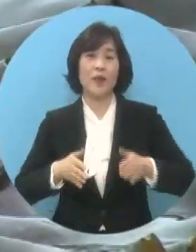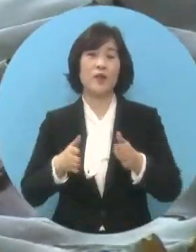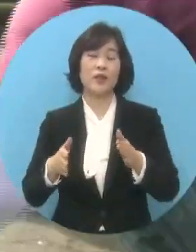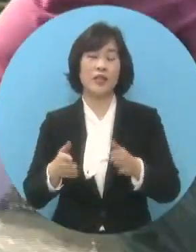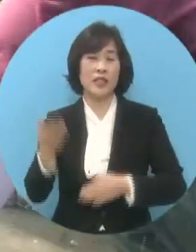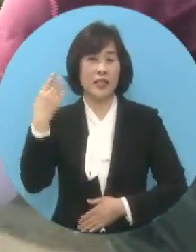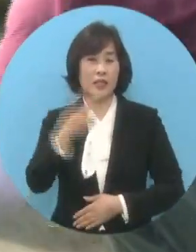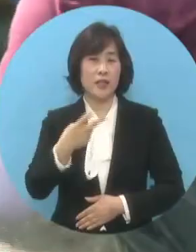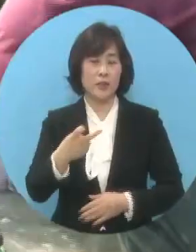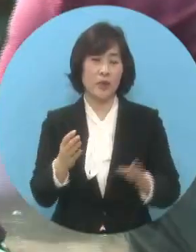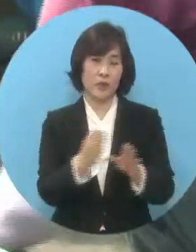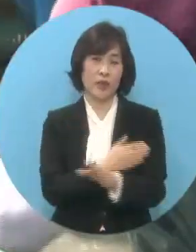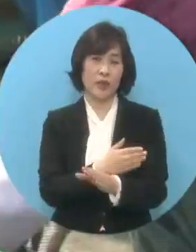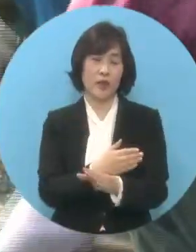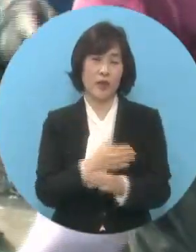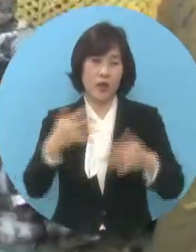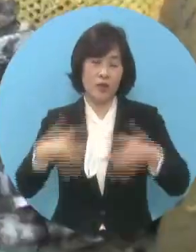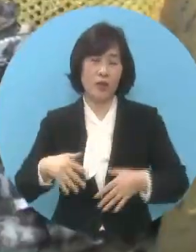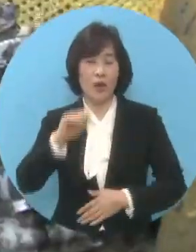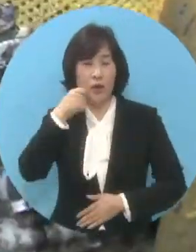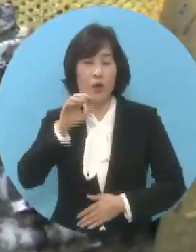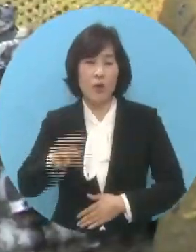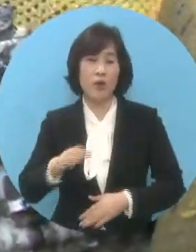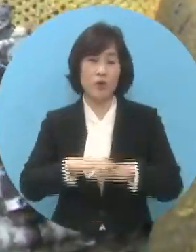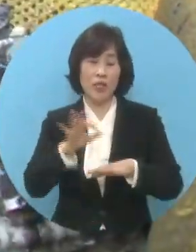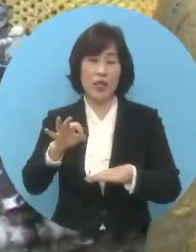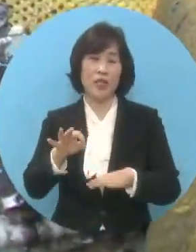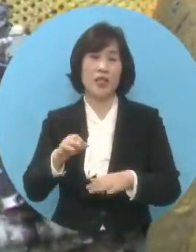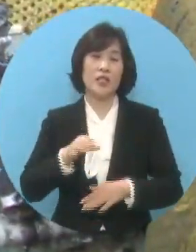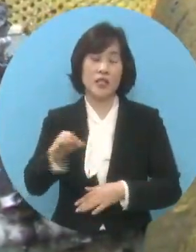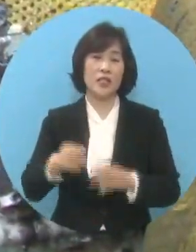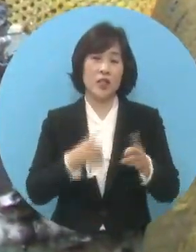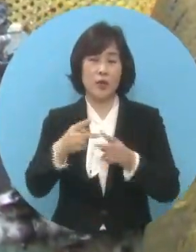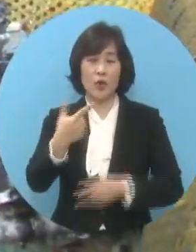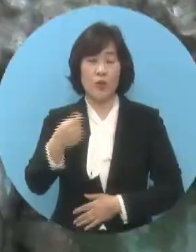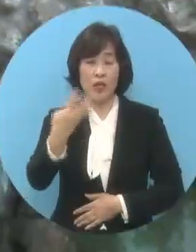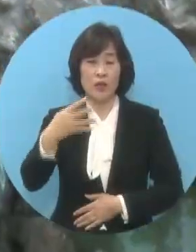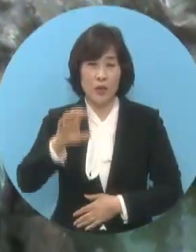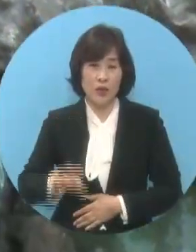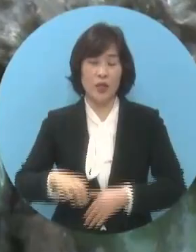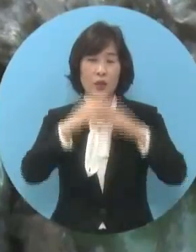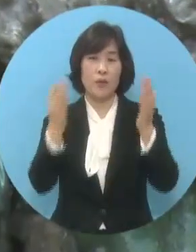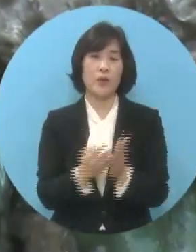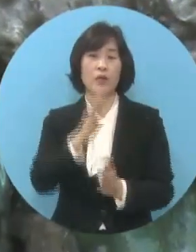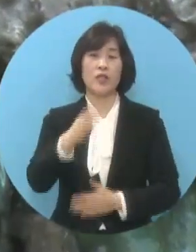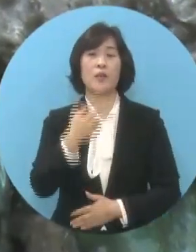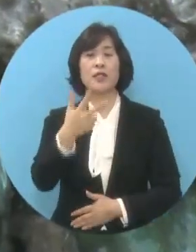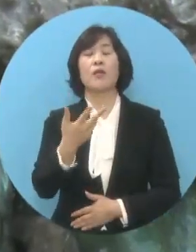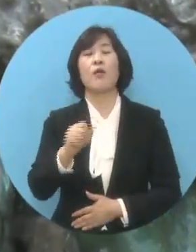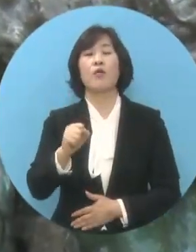2012년부터 조건분리지역 직불제 사업으로 6만 4천여 억가에 모두 407억 원의 소득을 보전했습니다.